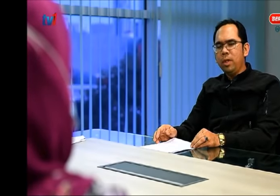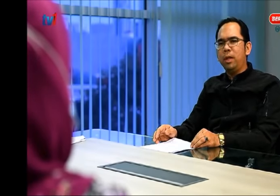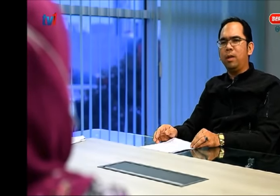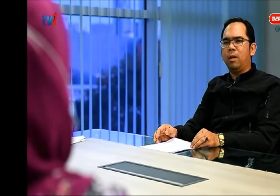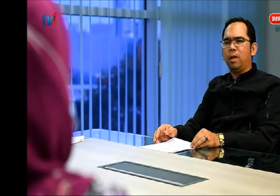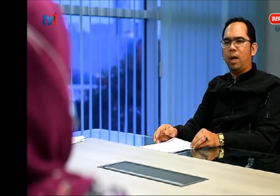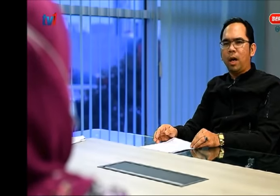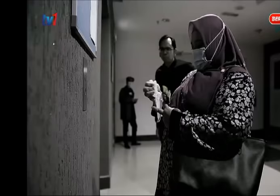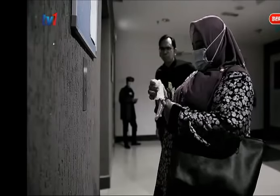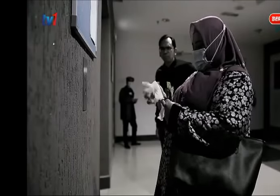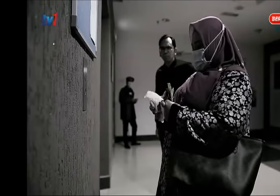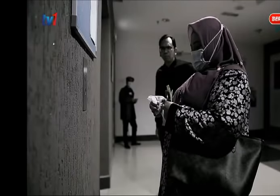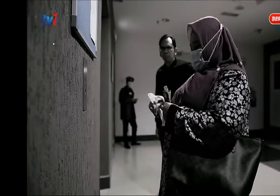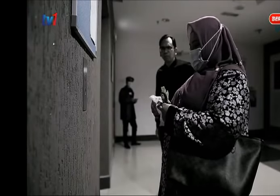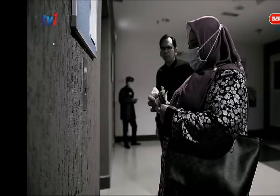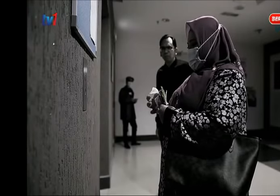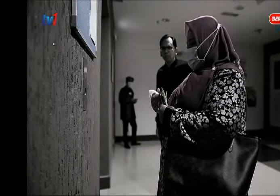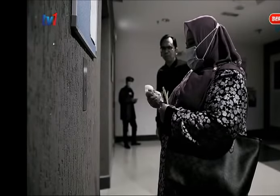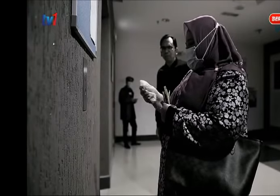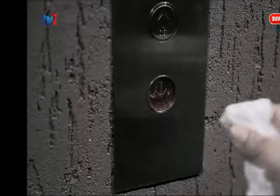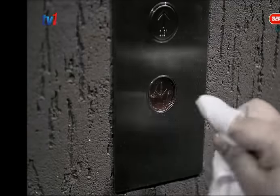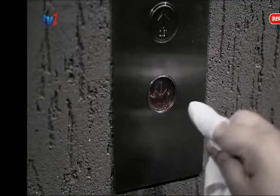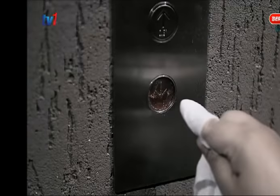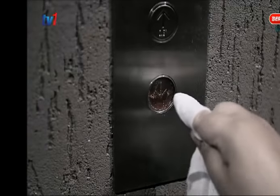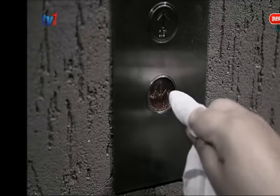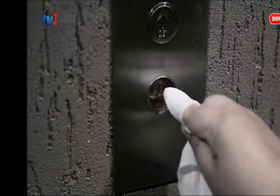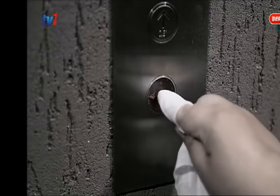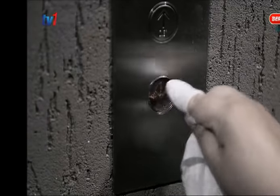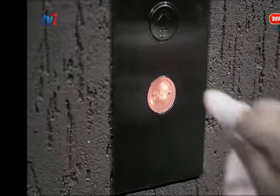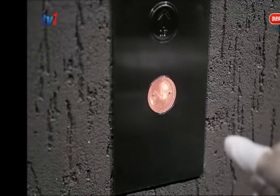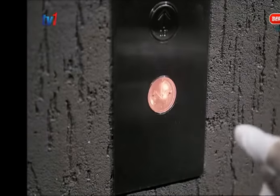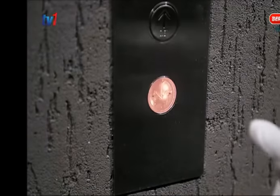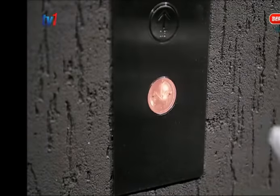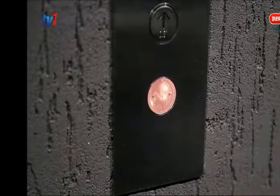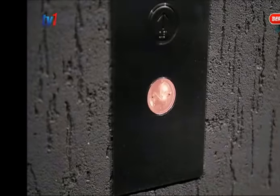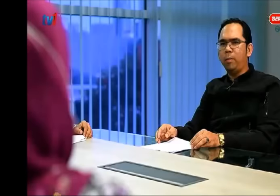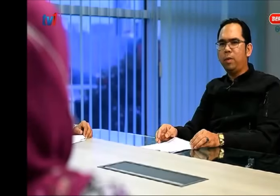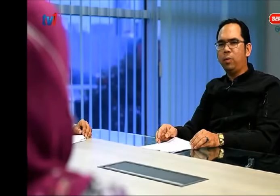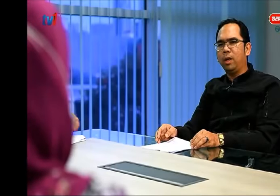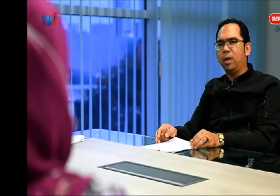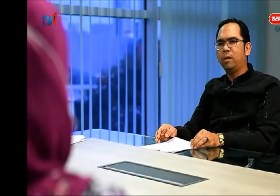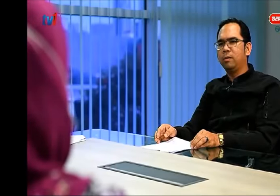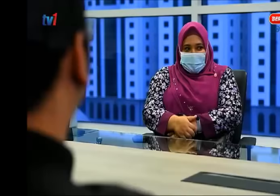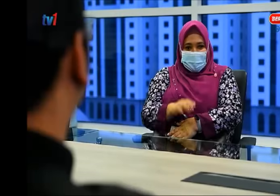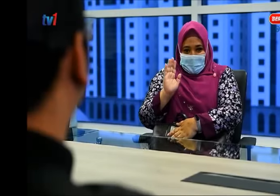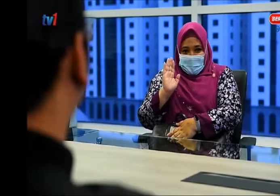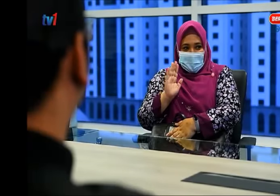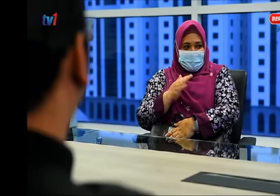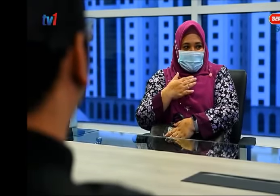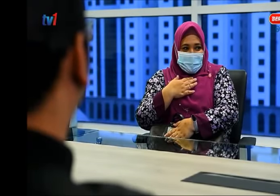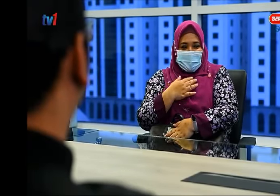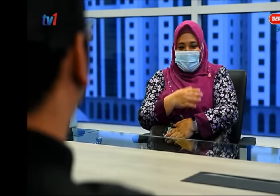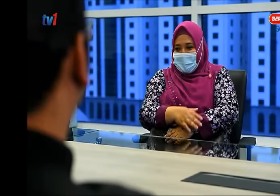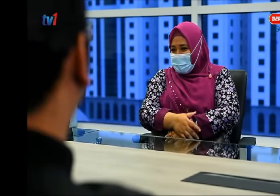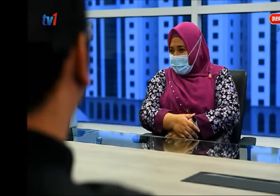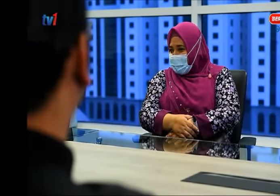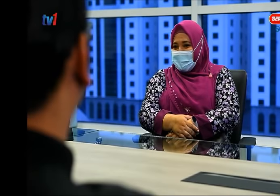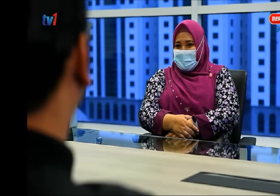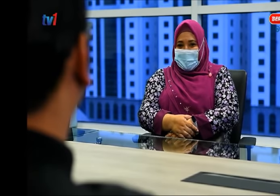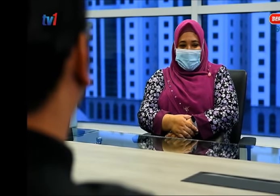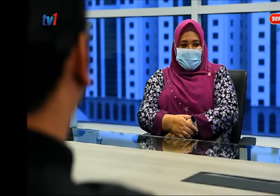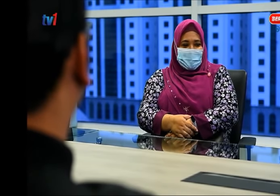Oh, ni kak yang kalut bagai bersih hang bersih sini. Hei, peranai betul lah. Minta maaf